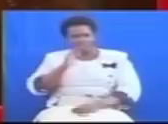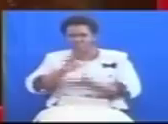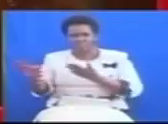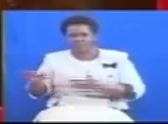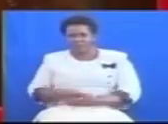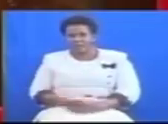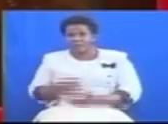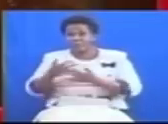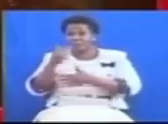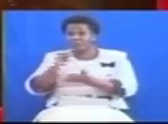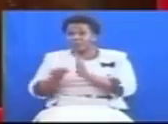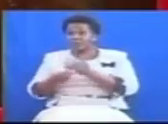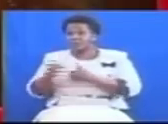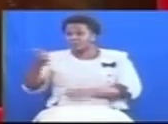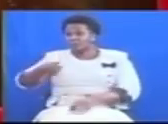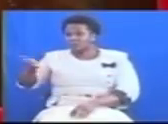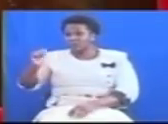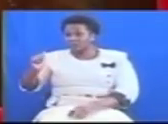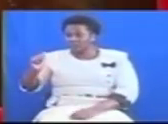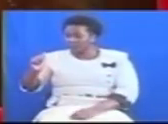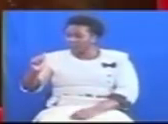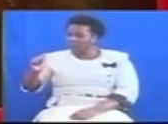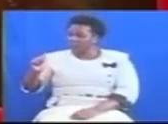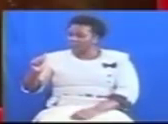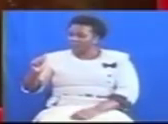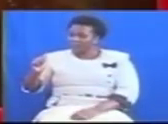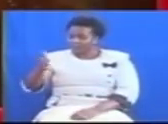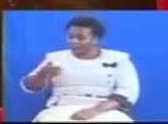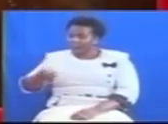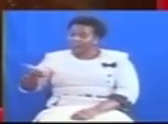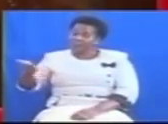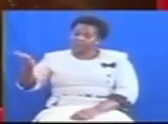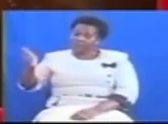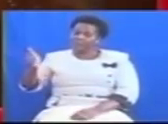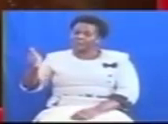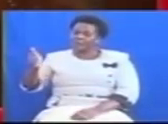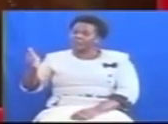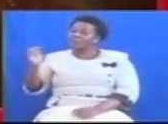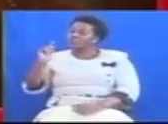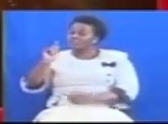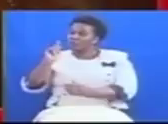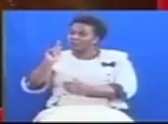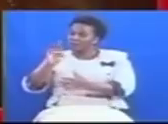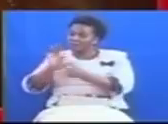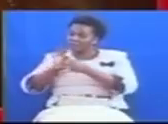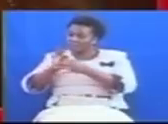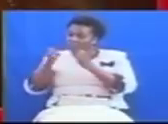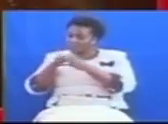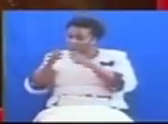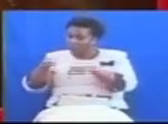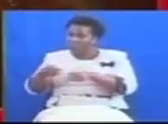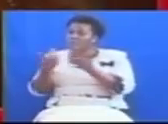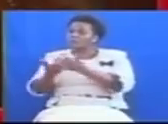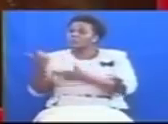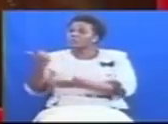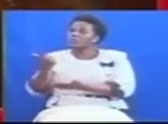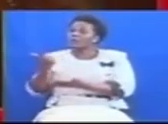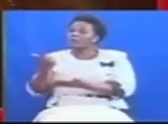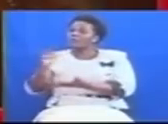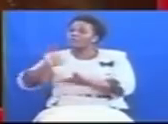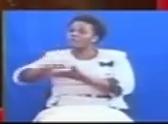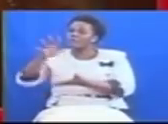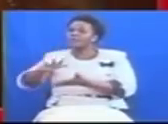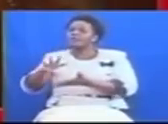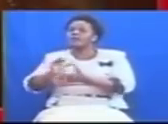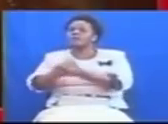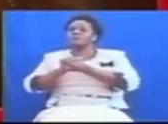Na muungano huu kwa pale tulipofikia hata haihitajiki kueleza faida zake, kwa sababu